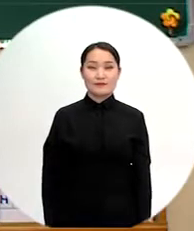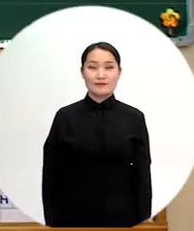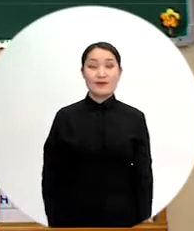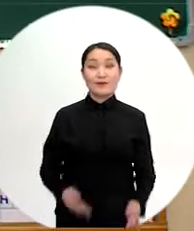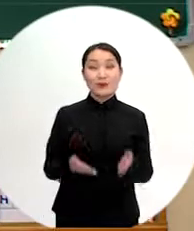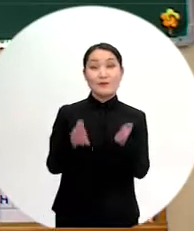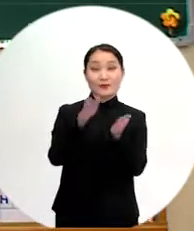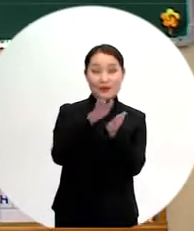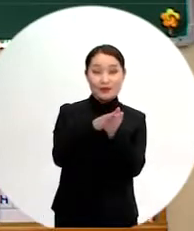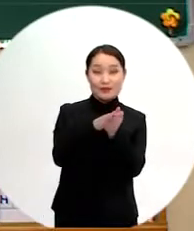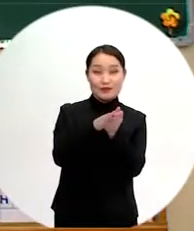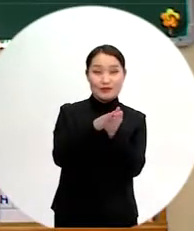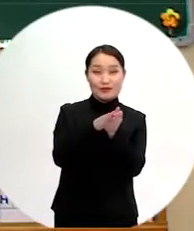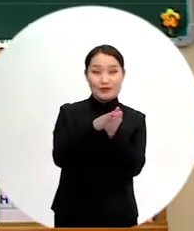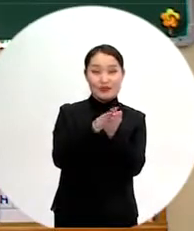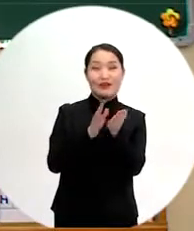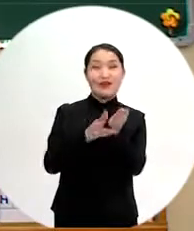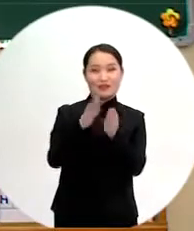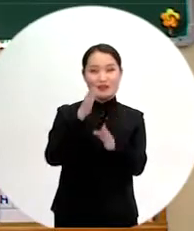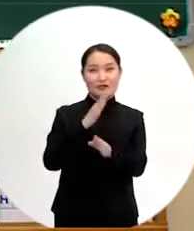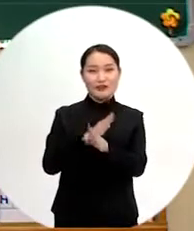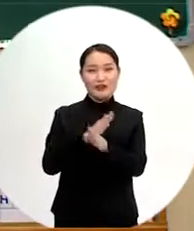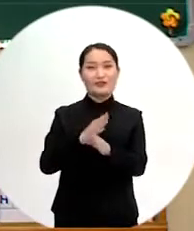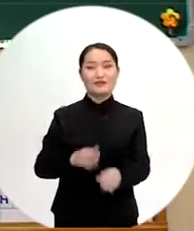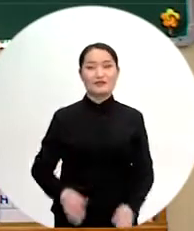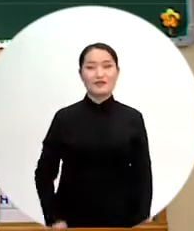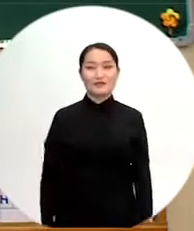Нугалсан дүрсээ багш нь дундуур нь хайчиллаа.